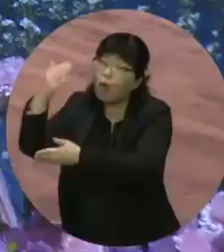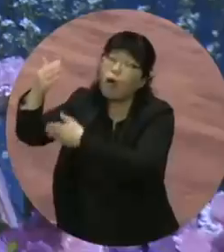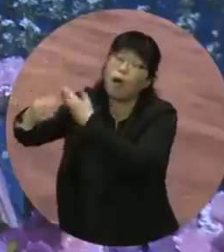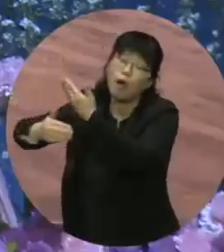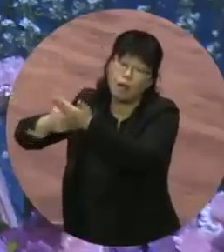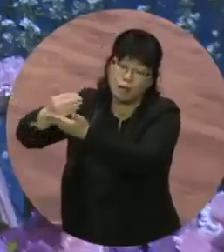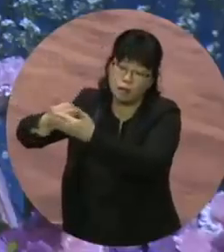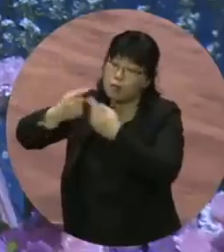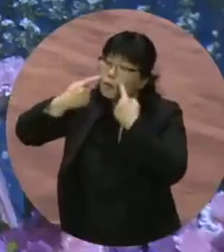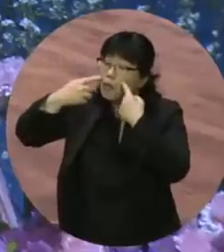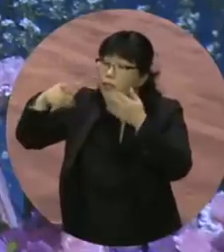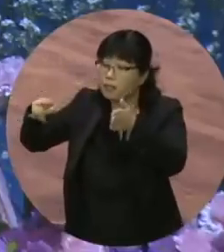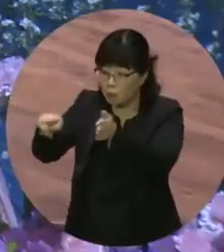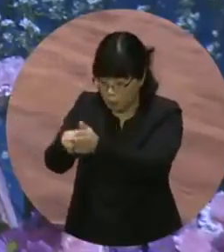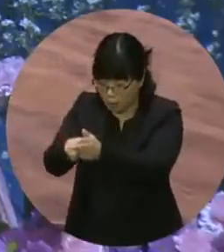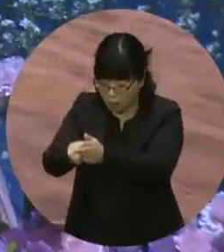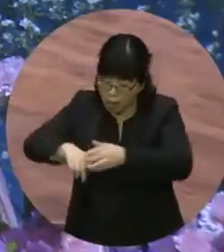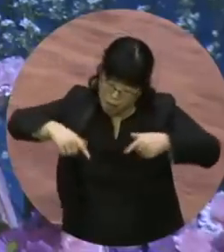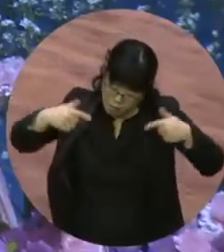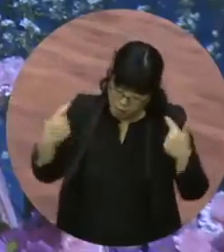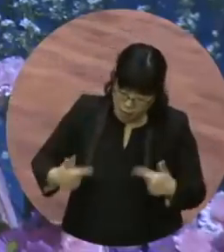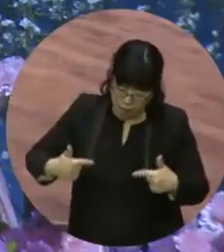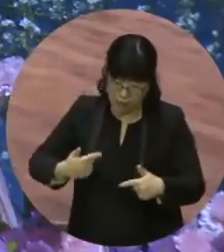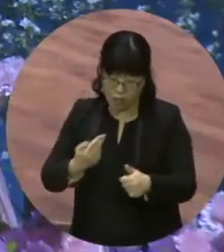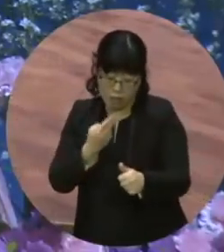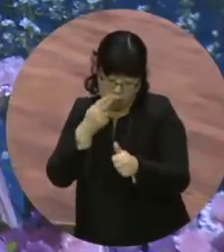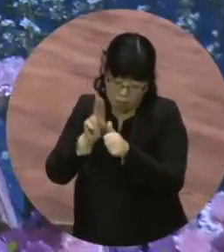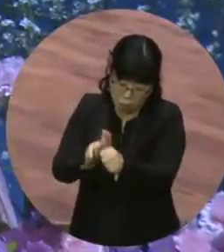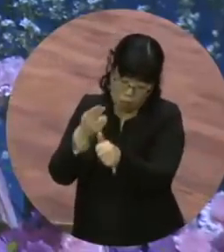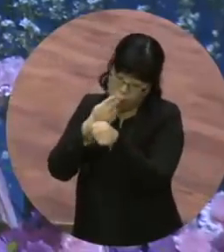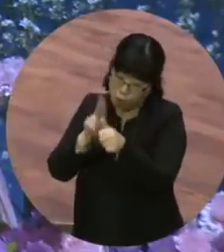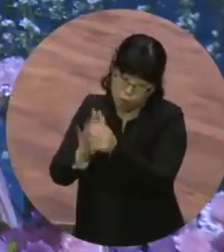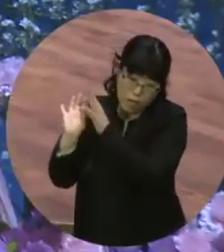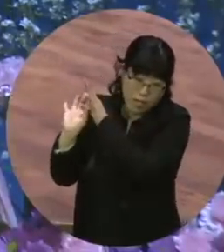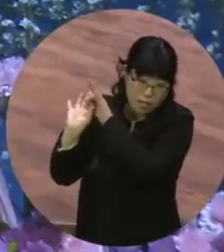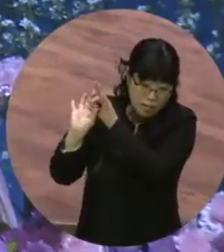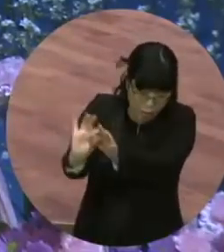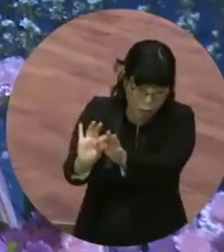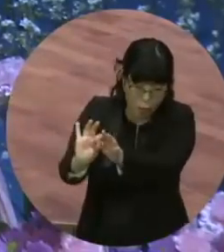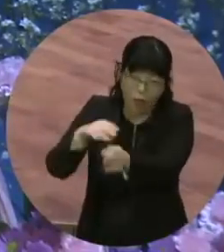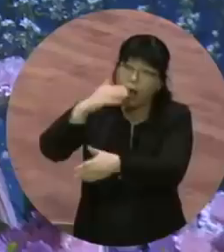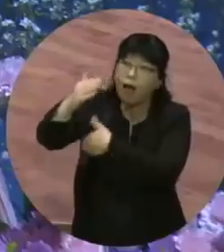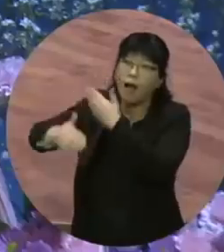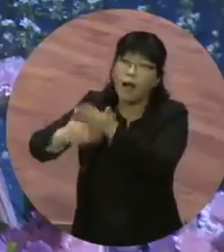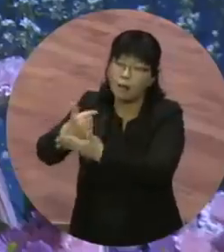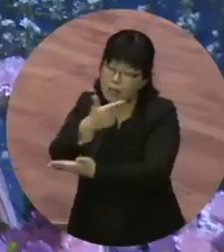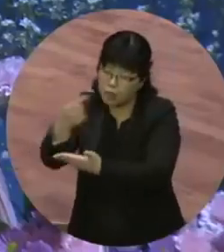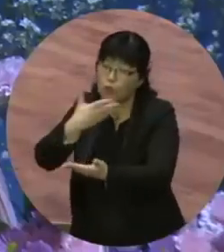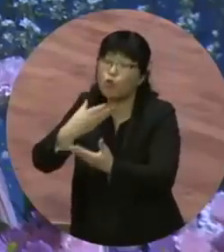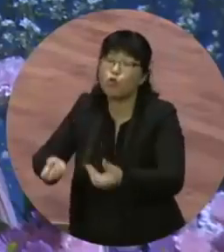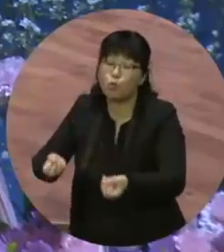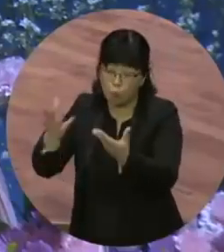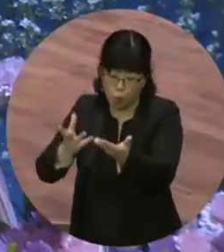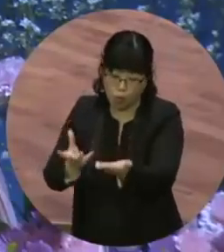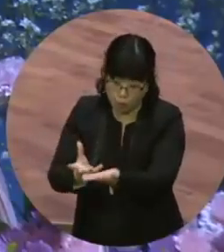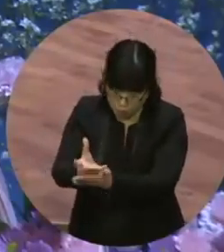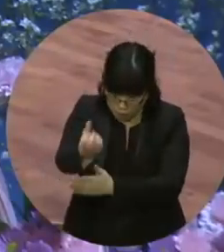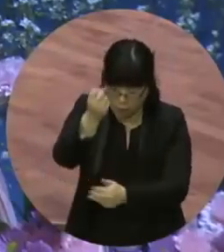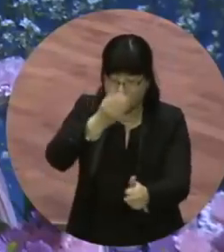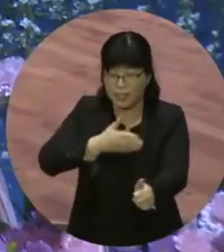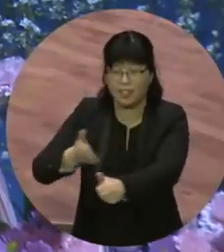날마다 언약적으로 도전을 하면서 하나님의 스케일 속에 들어가시기를 주문으로 축복합니다. 두